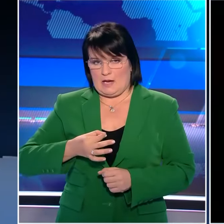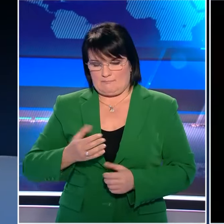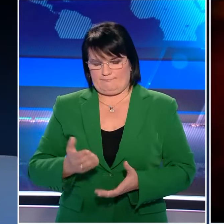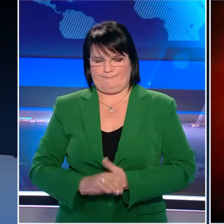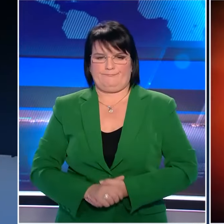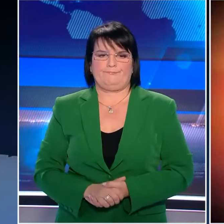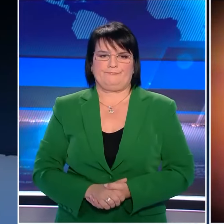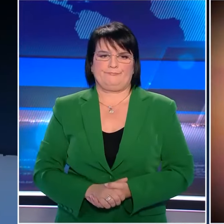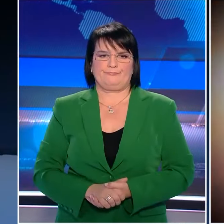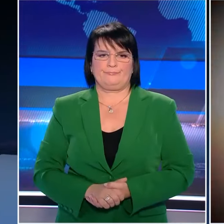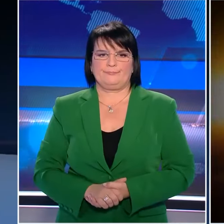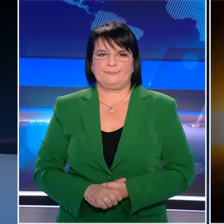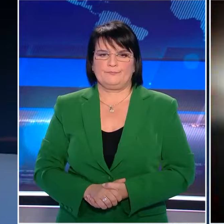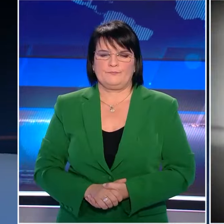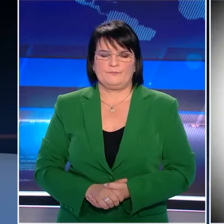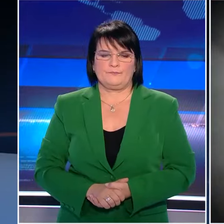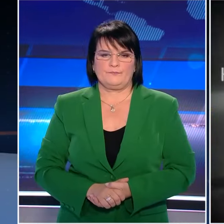Κίνας.